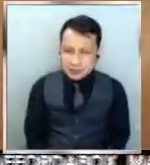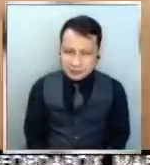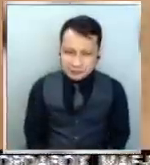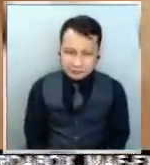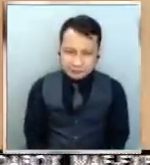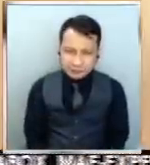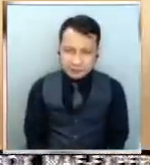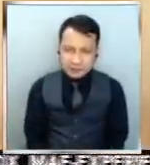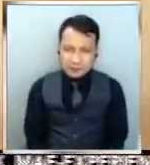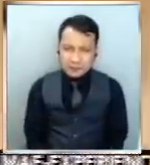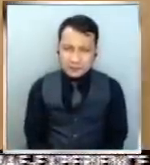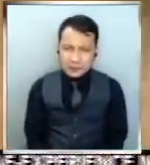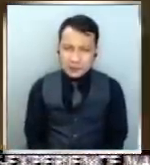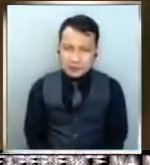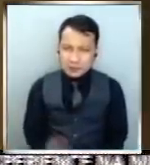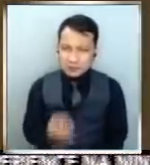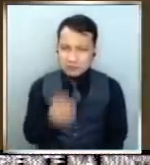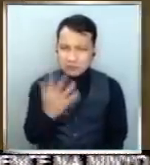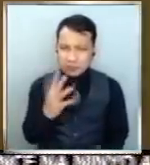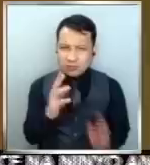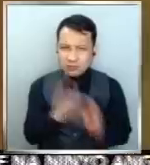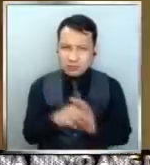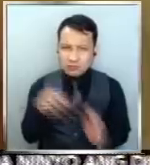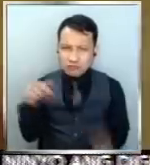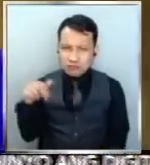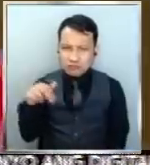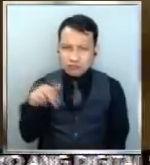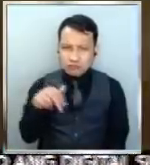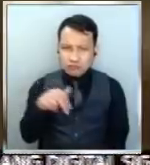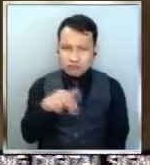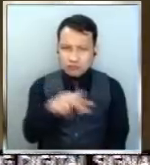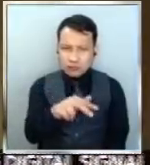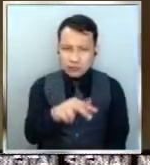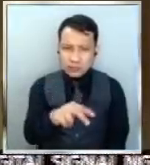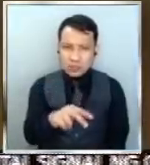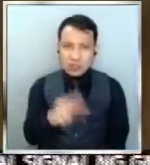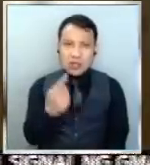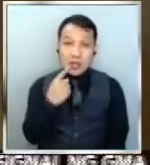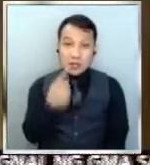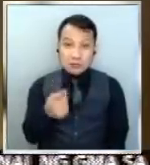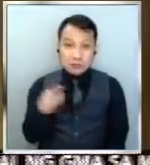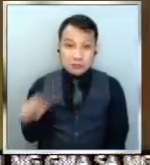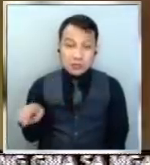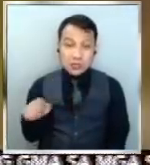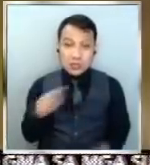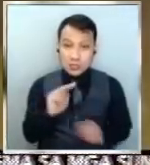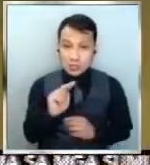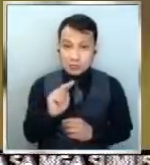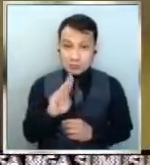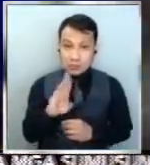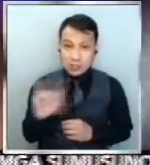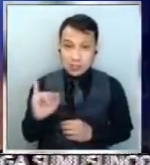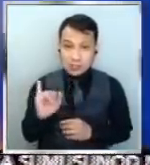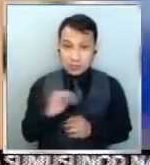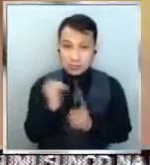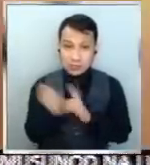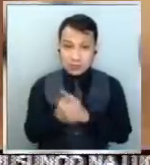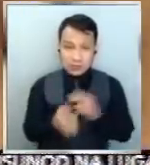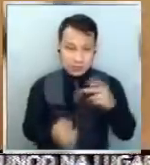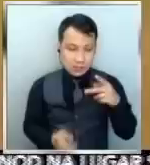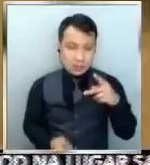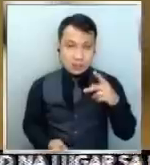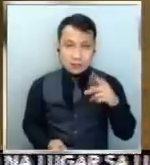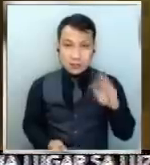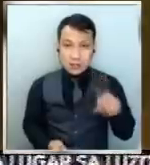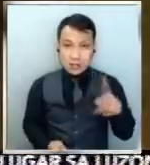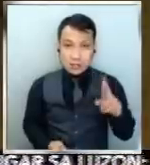Matapos ang ilang minutong paglalakad, narating ng mga tauhan ng NBI Environmental Crime Division at DNR Rizal ang kanilang mga